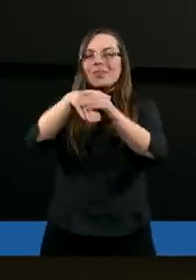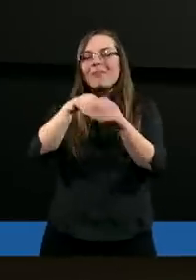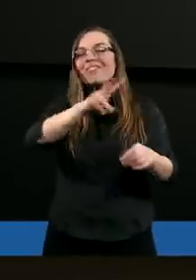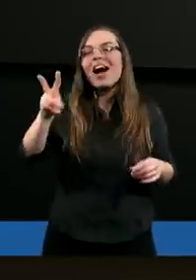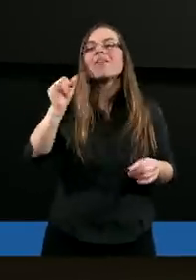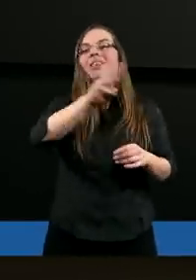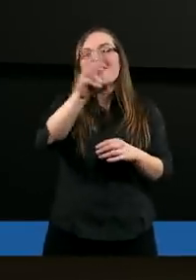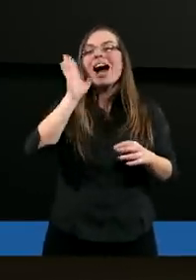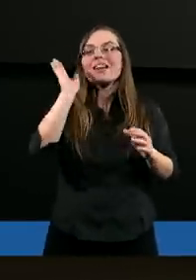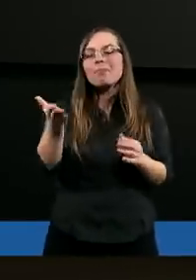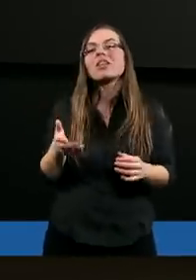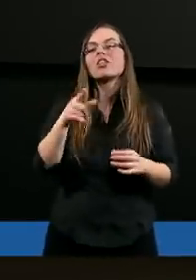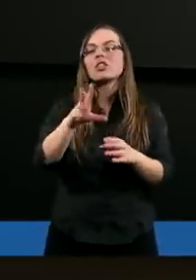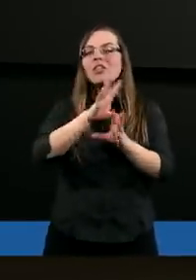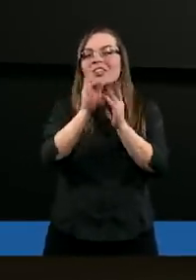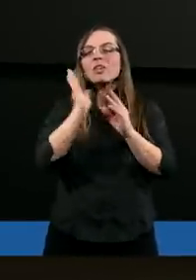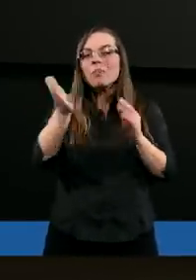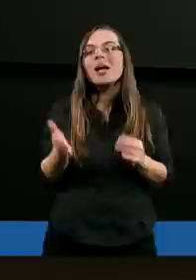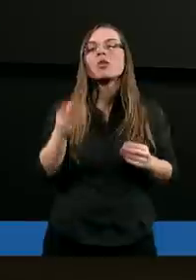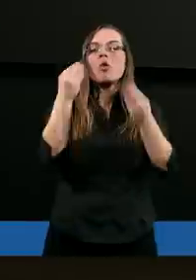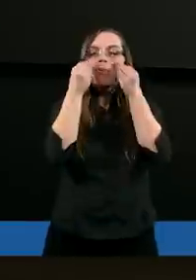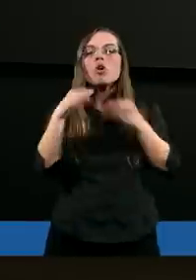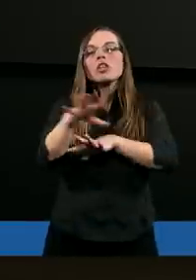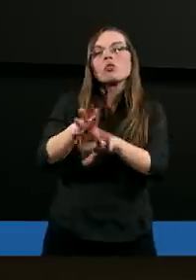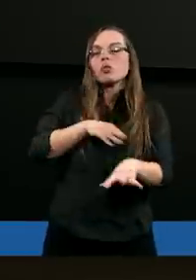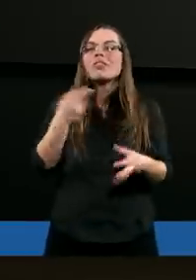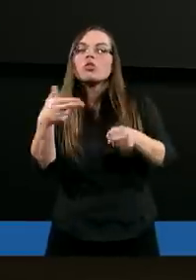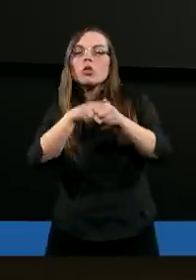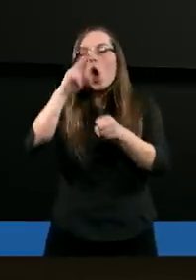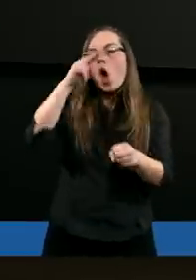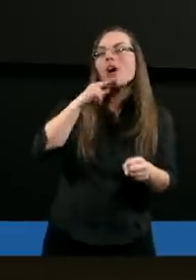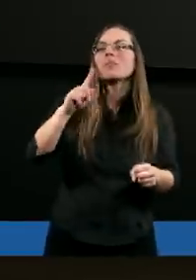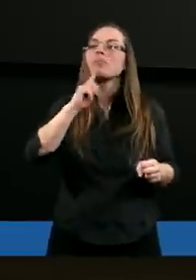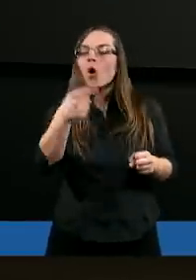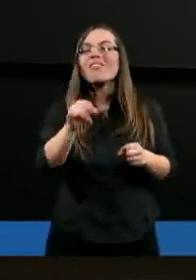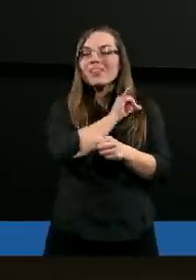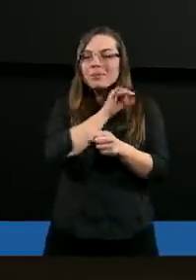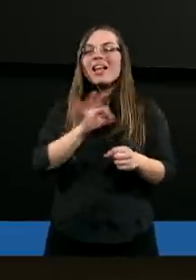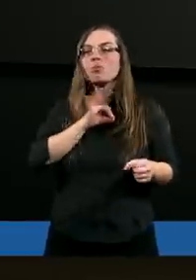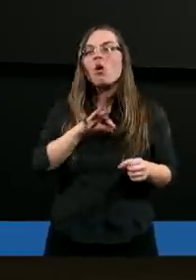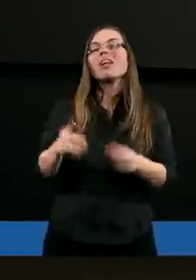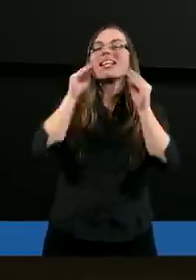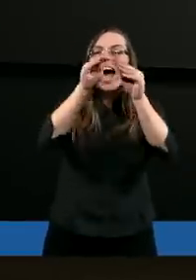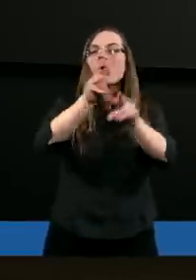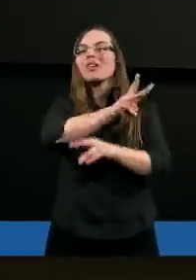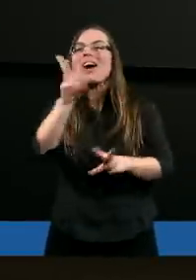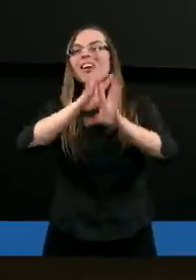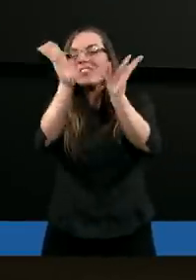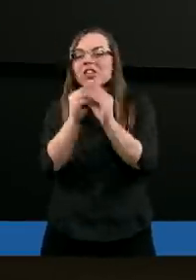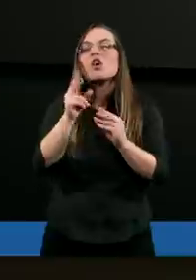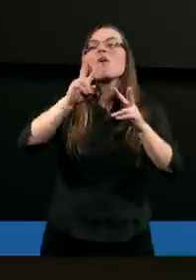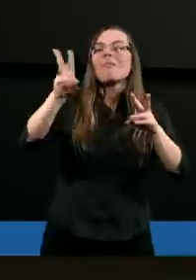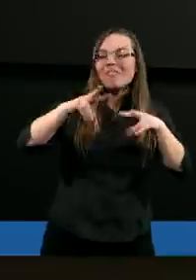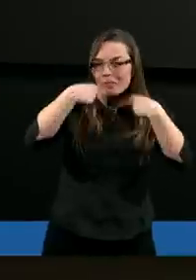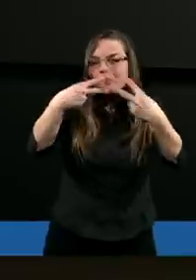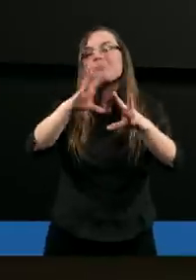będzie. 26 werset, lecz pocieszyciel Duch Święty, którego Ojciec pośle w imieniu moim, nauczy was wszystkiego i przypomni wam